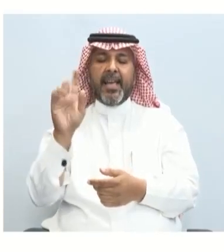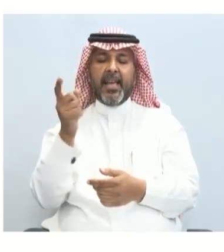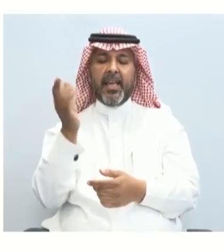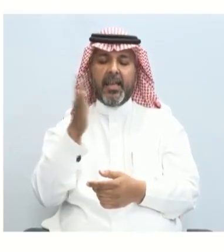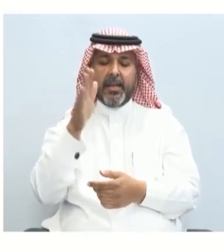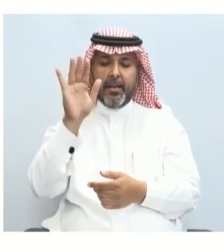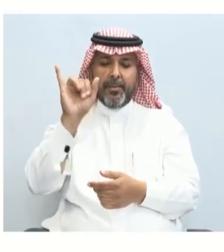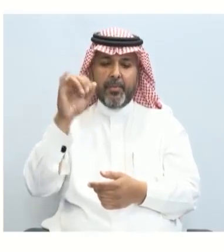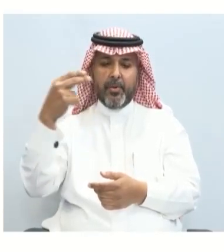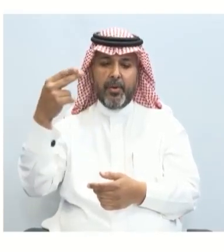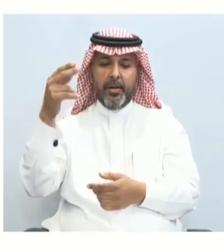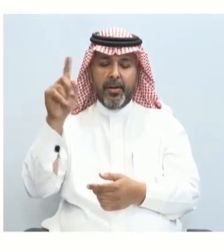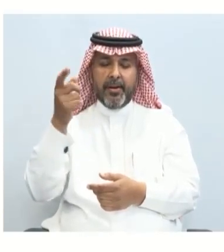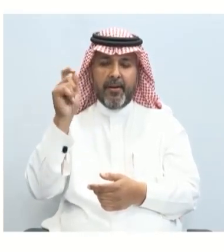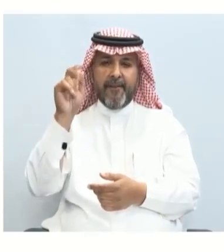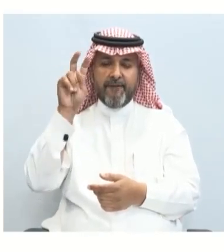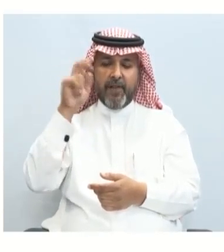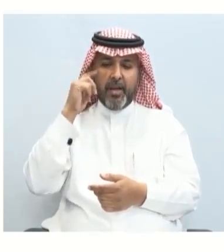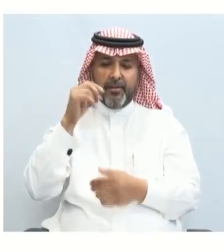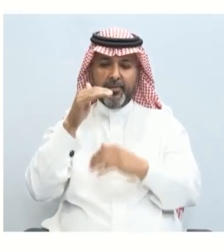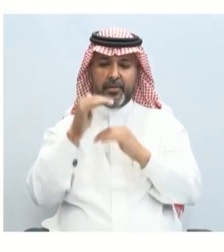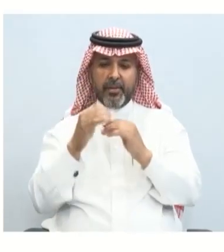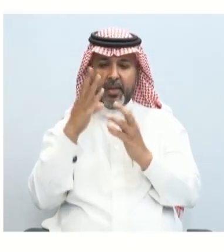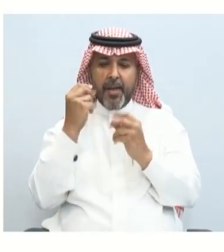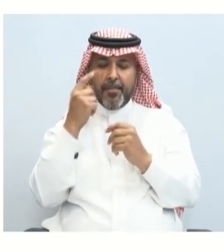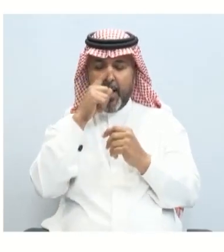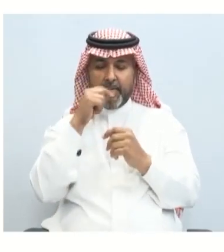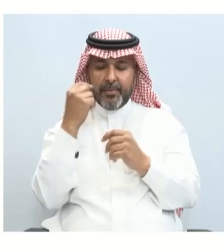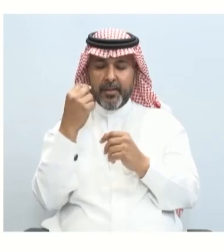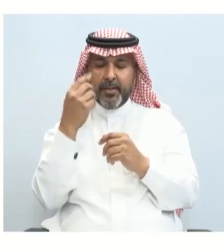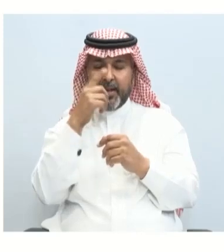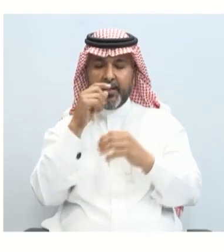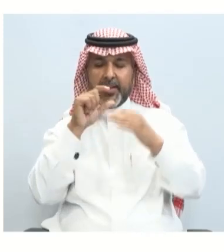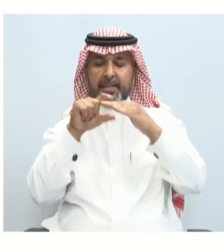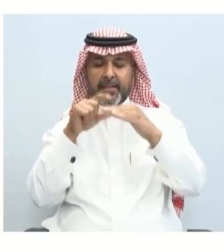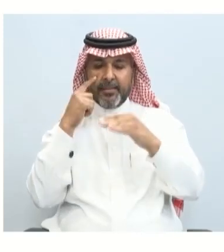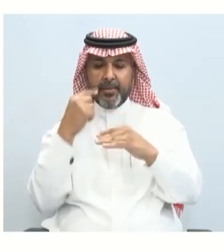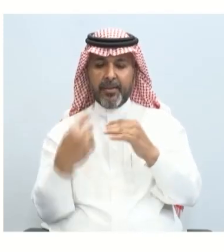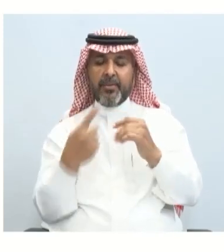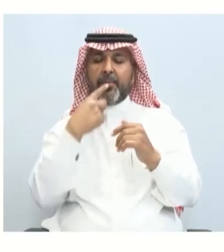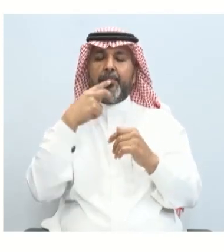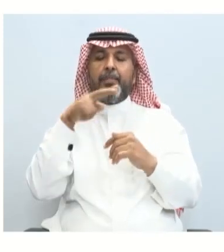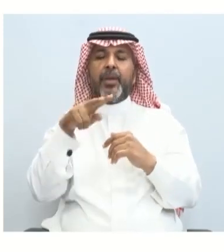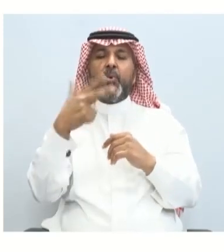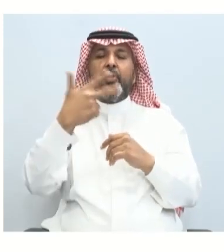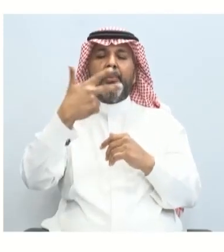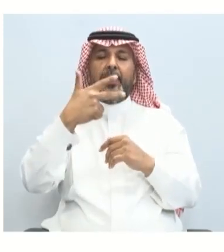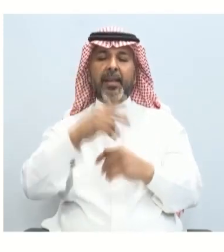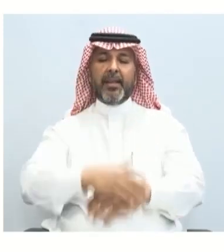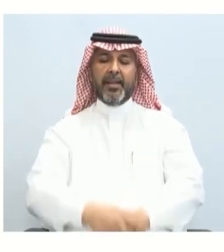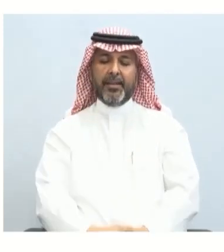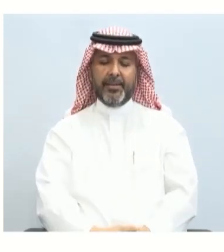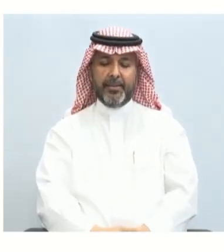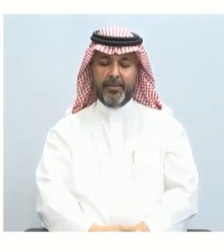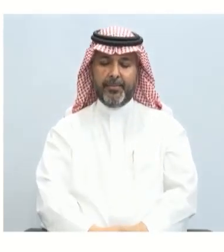الدوره في الاساس هي 360 ولكن 360 موزعه على يتين فبالتالي بقسم على اثنين وبالتالي كل